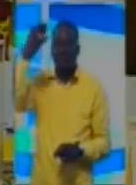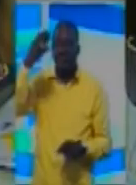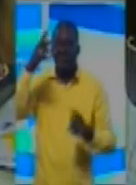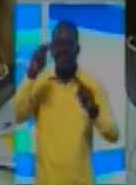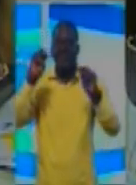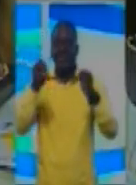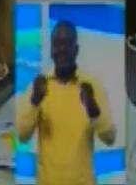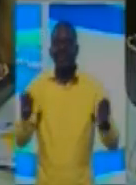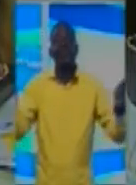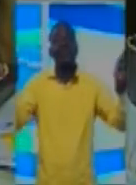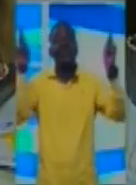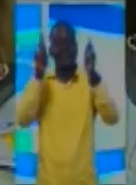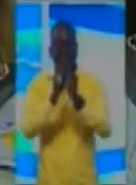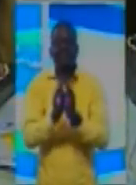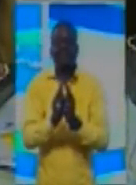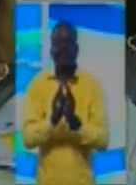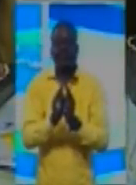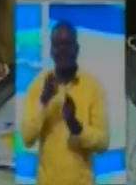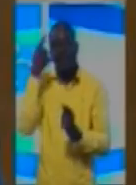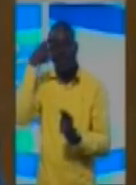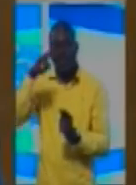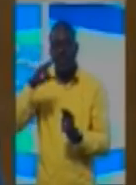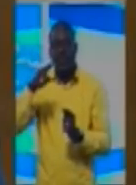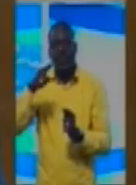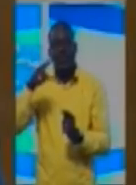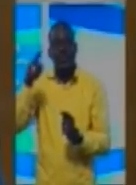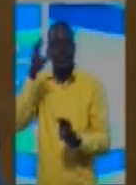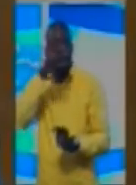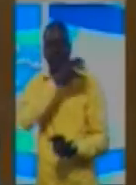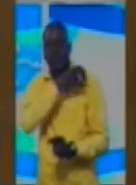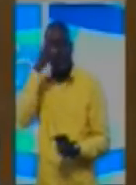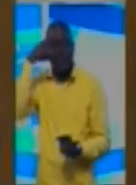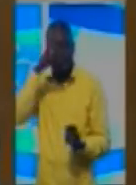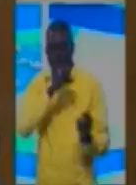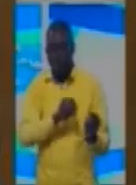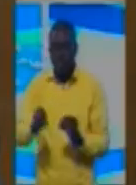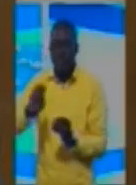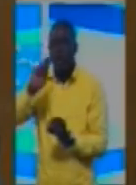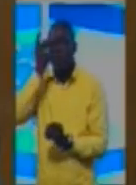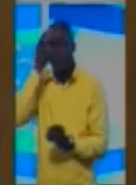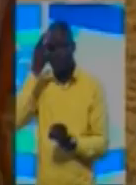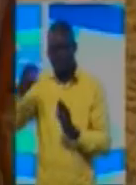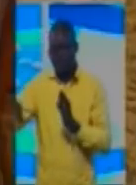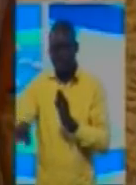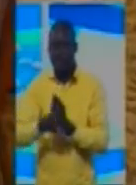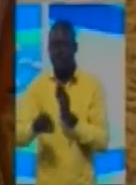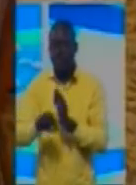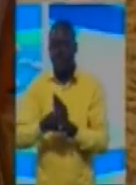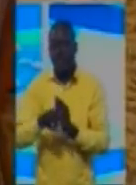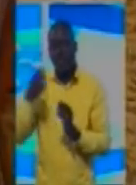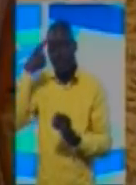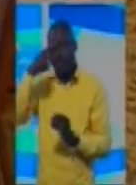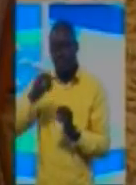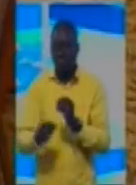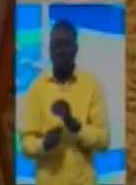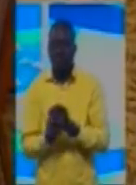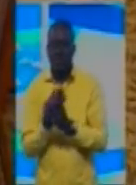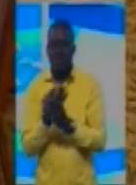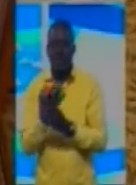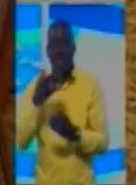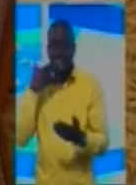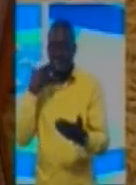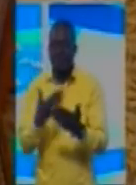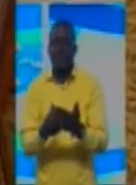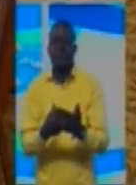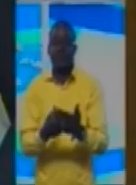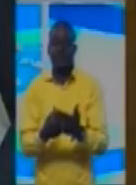thème de la rencontre. Pour le commissaire, il faut réorienter les politiques économiques pour des croissances fortes.